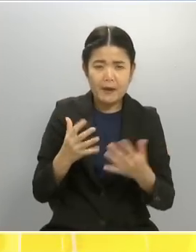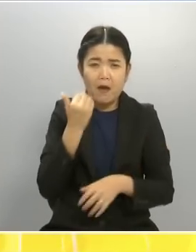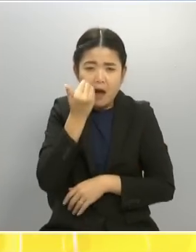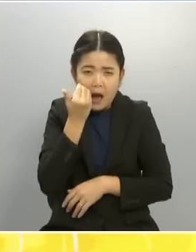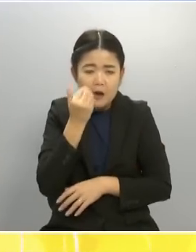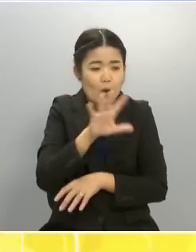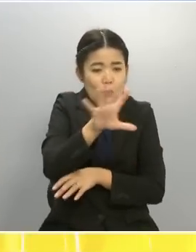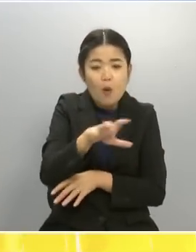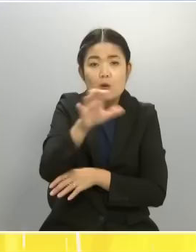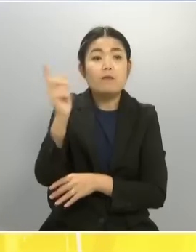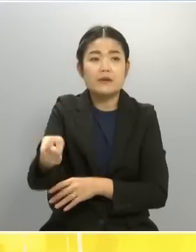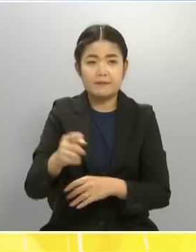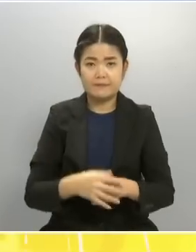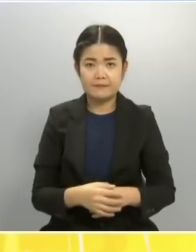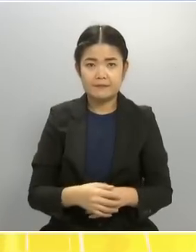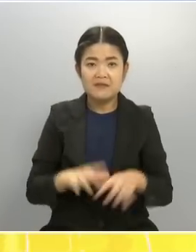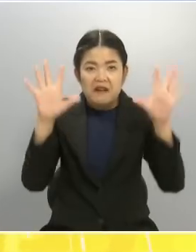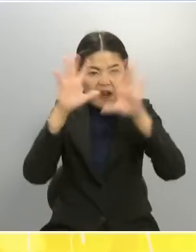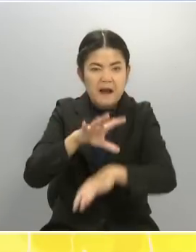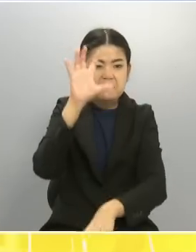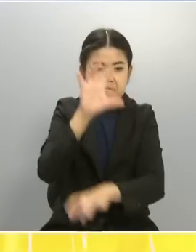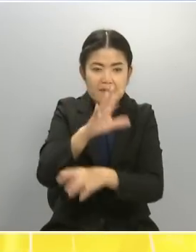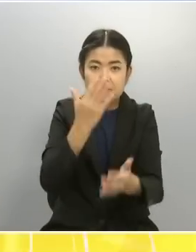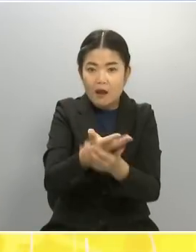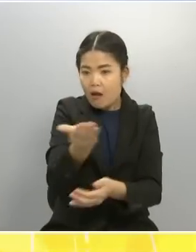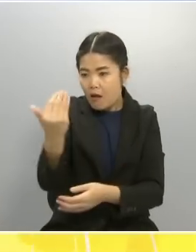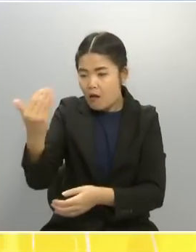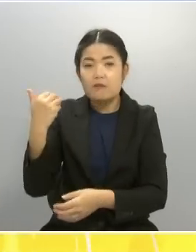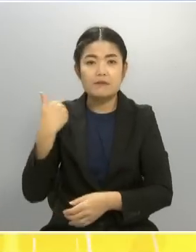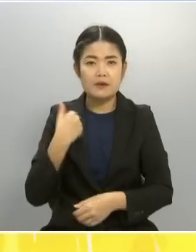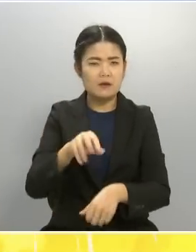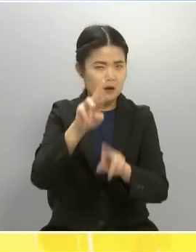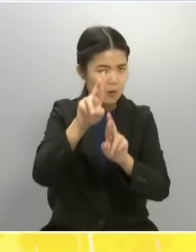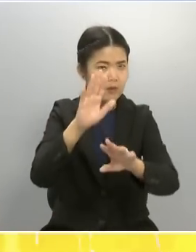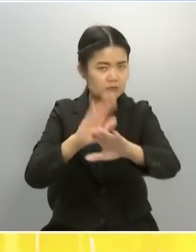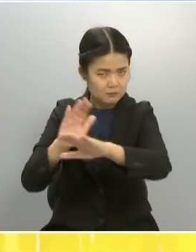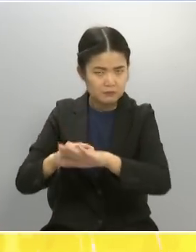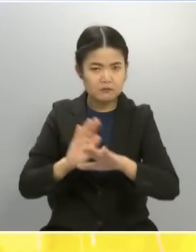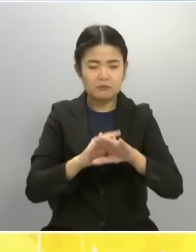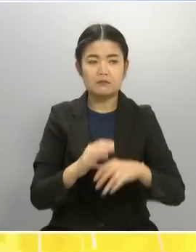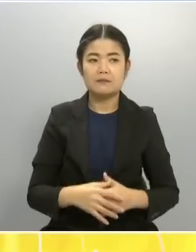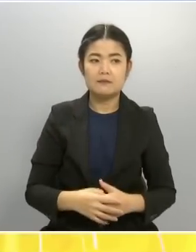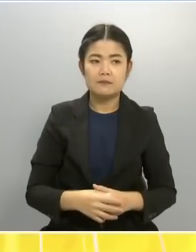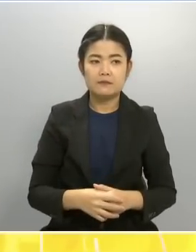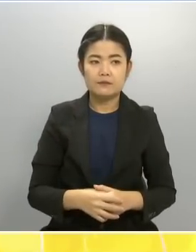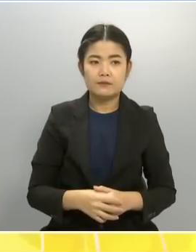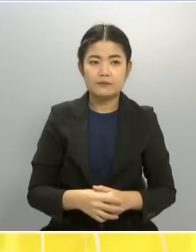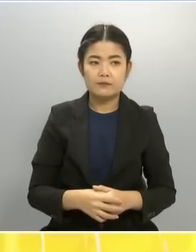มันเป็นการถูกแบล็คเมล์กันได้ง่ายๆท่านผู้ชมระวังนะอย่าพูดไปเล่นไปอุ้ย